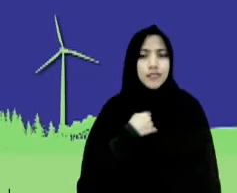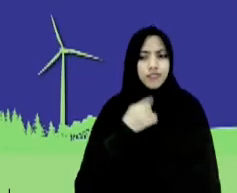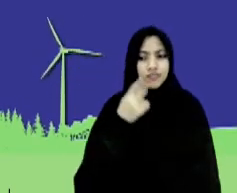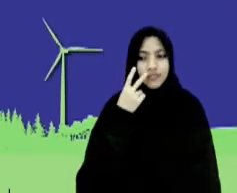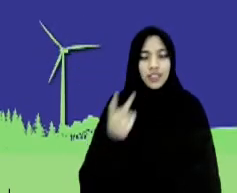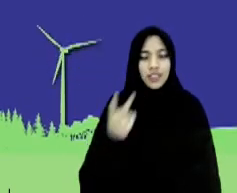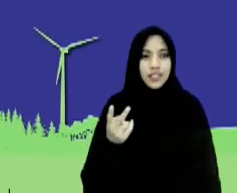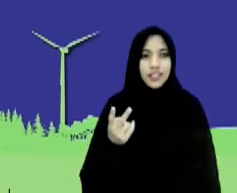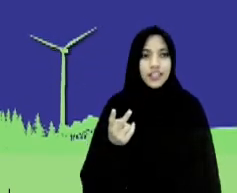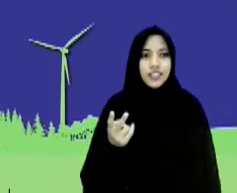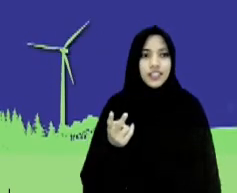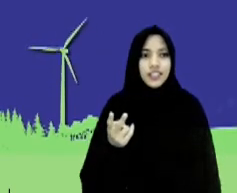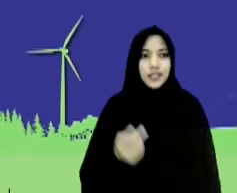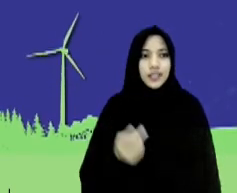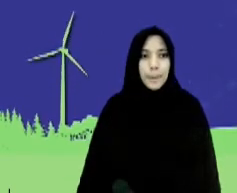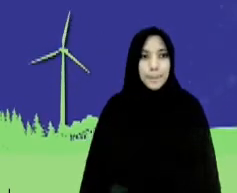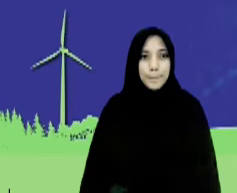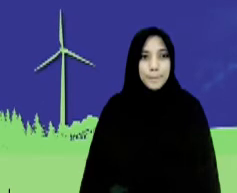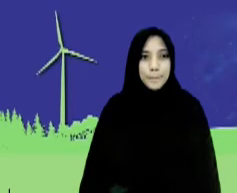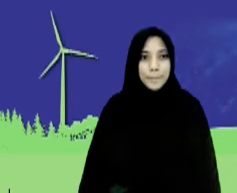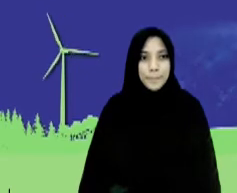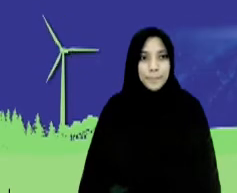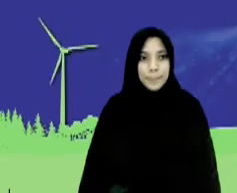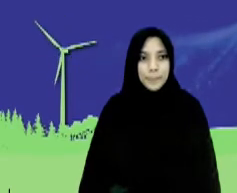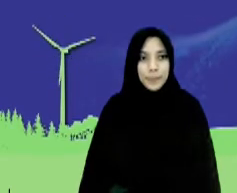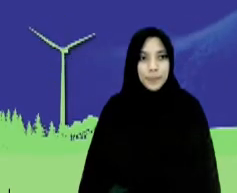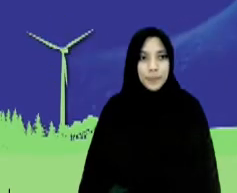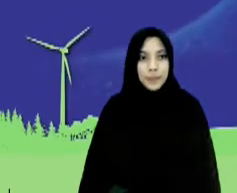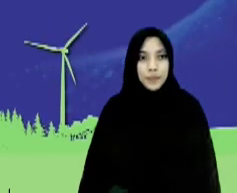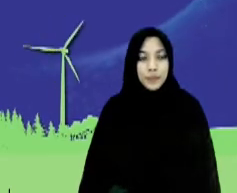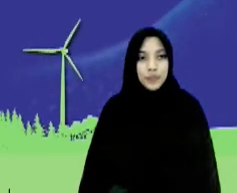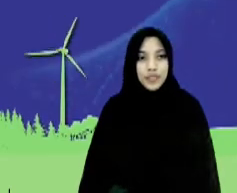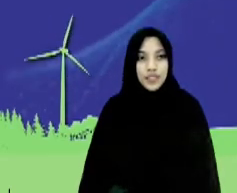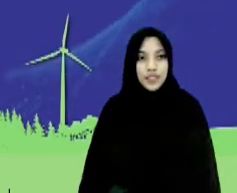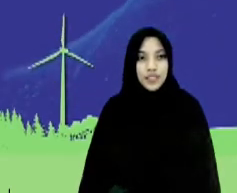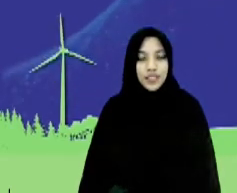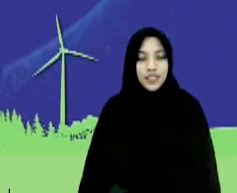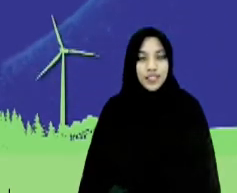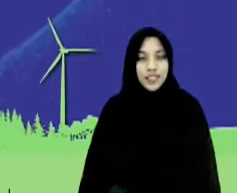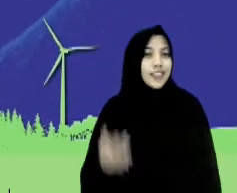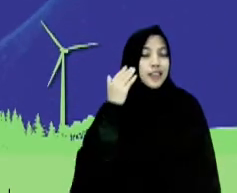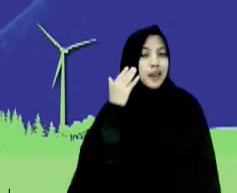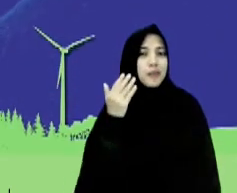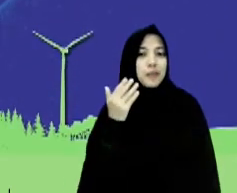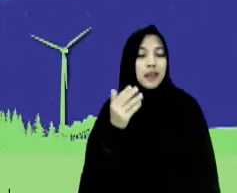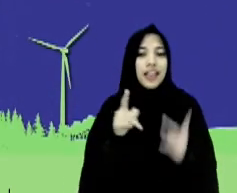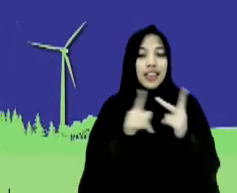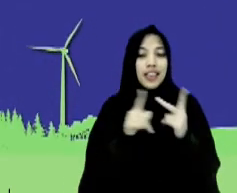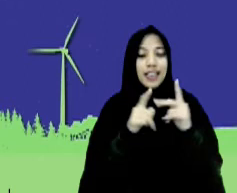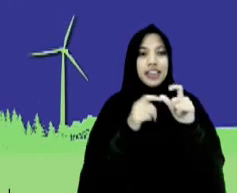menangiik Gimana mas misi apa eh tidak mengikuti tren bank digital yang lagi